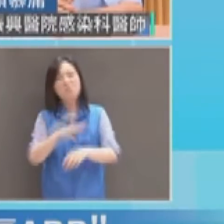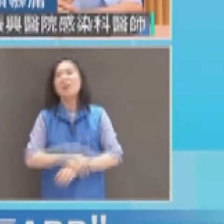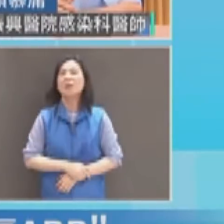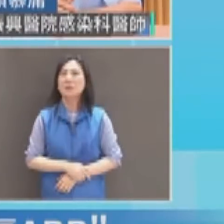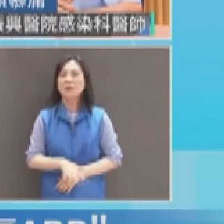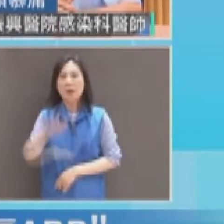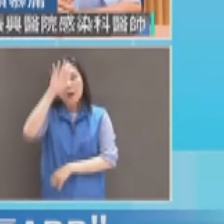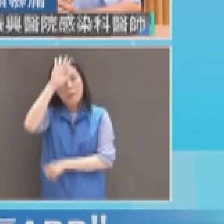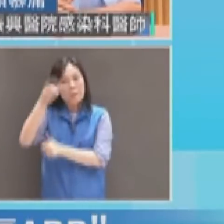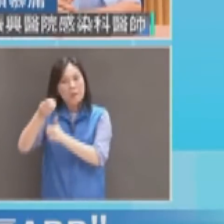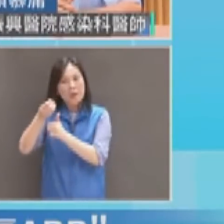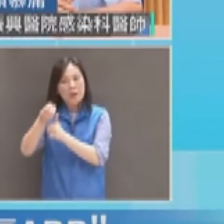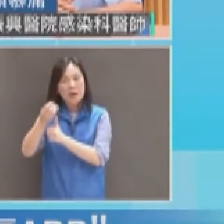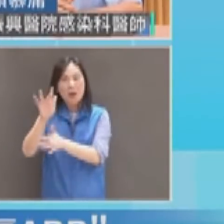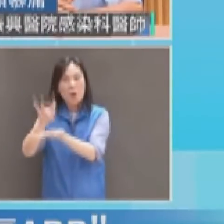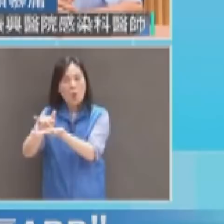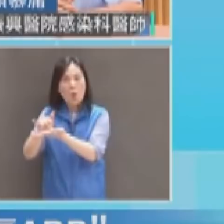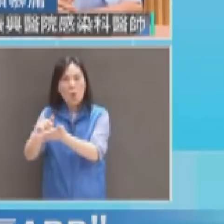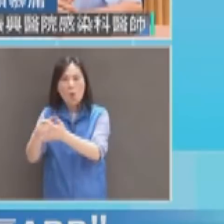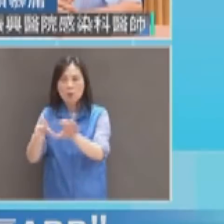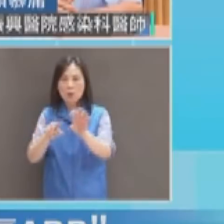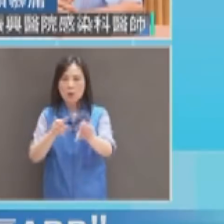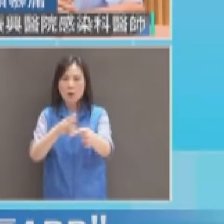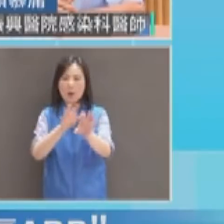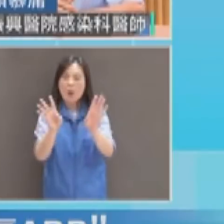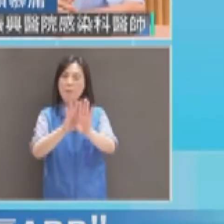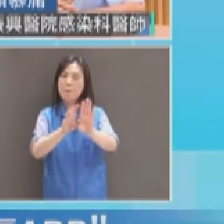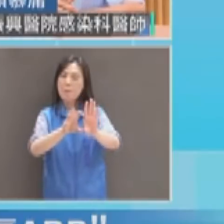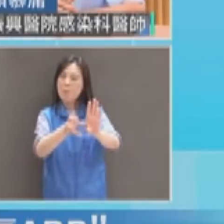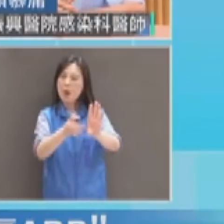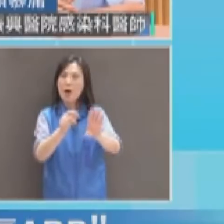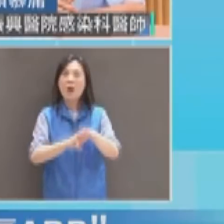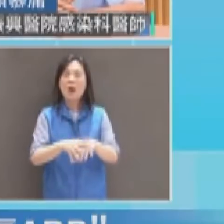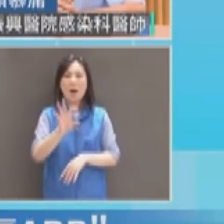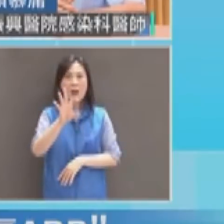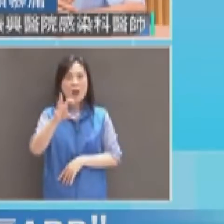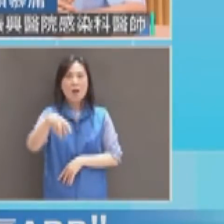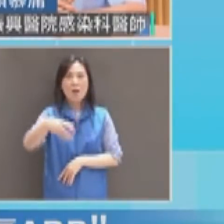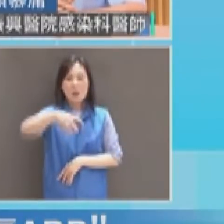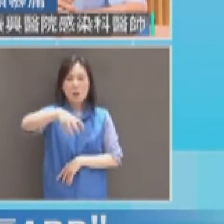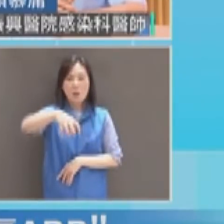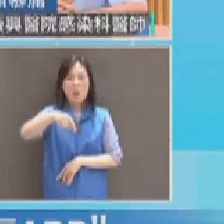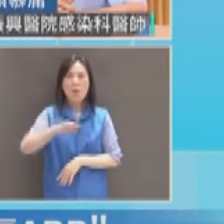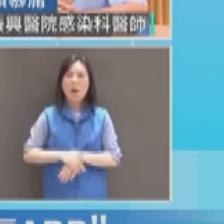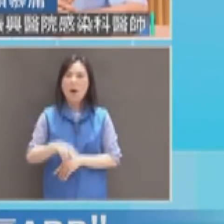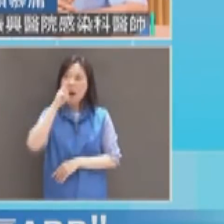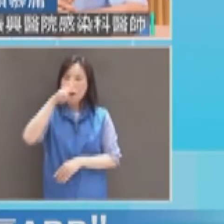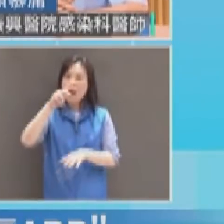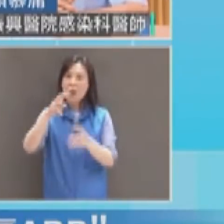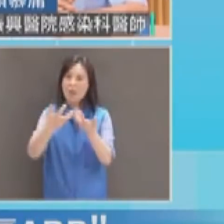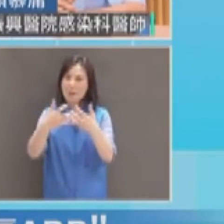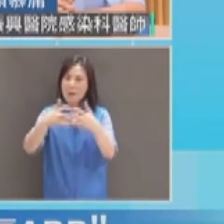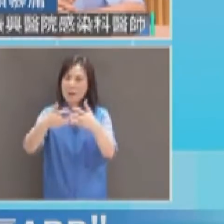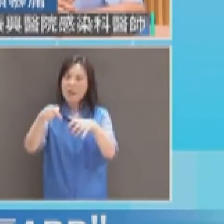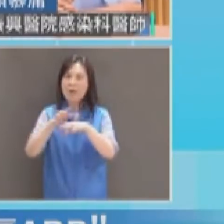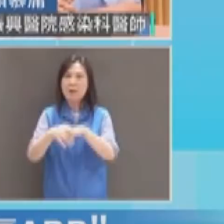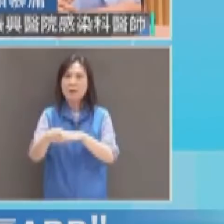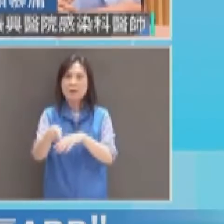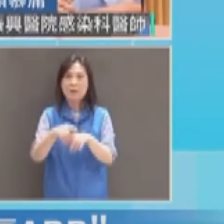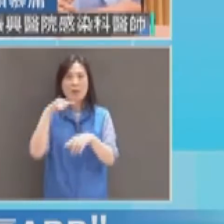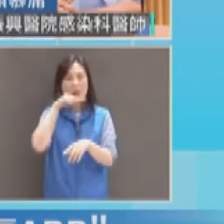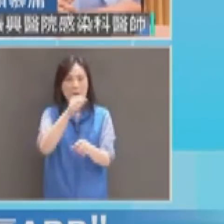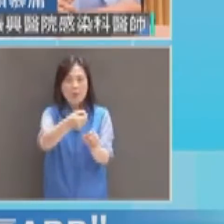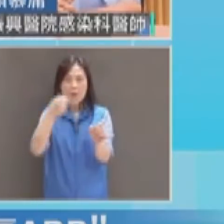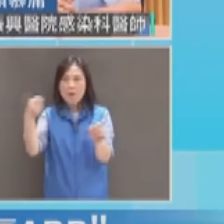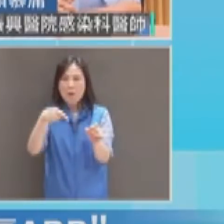一个办公室4小时以后，在门把、厕所的水龙头、咖啡机、冰箱把手、影音机这几个地方都